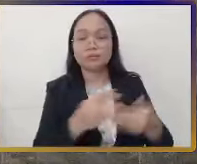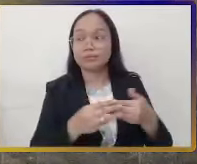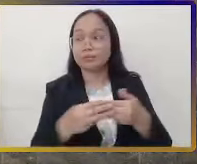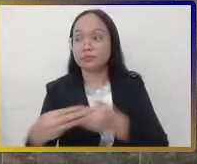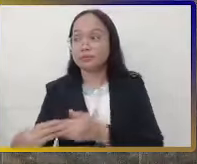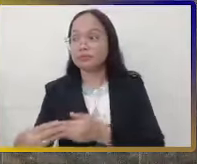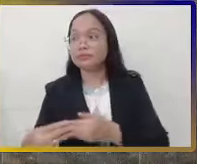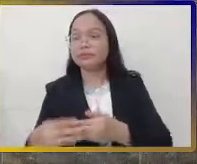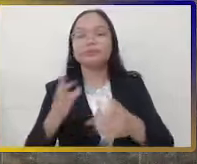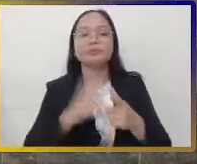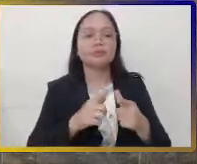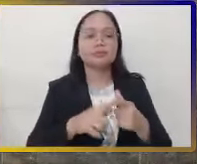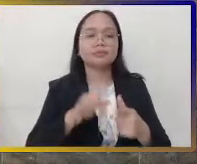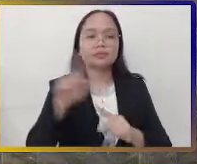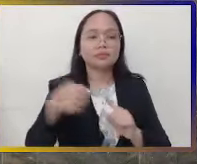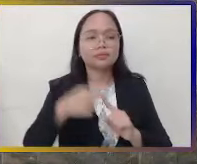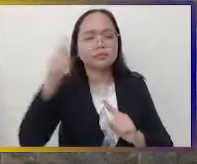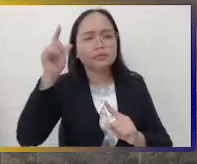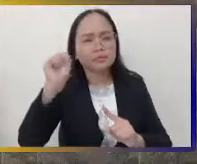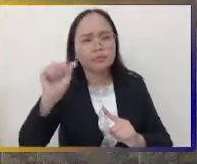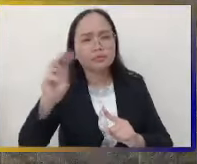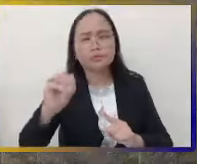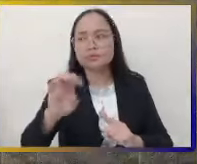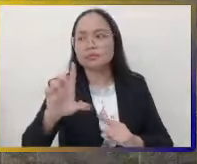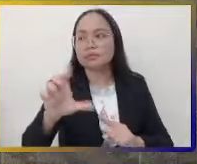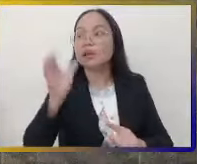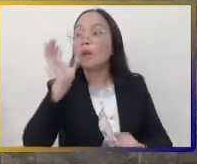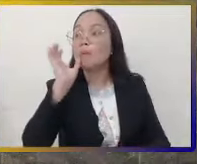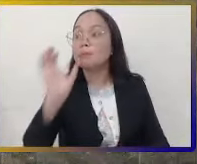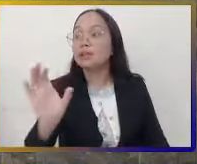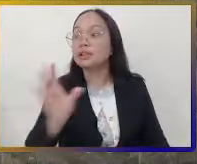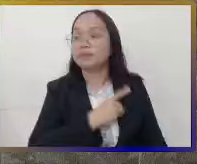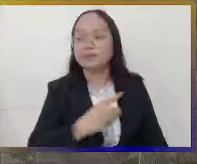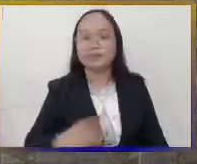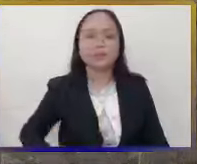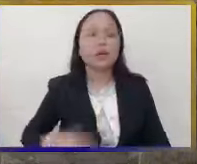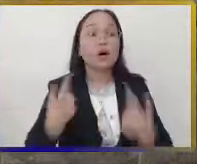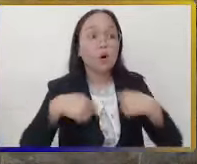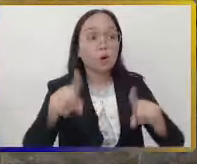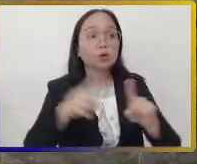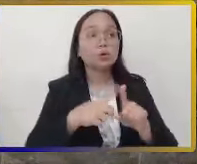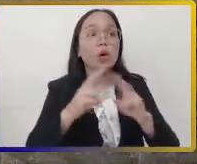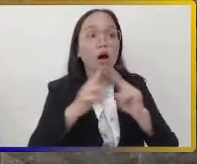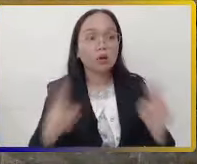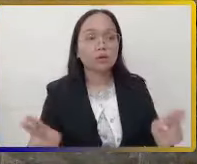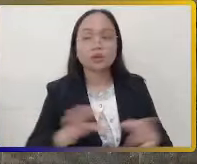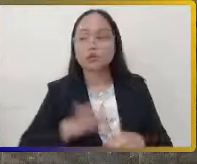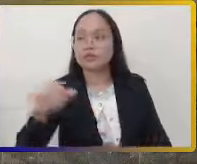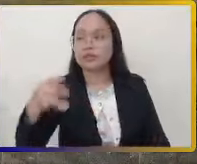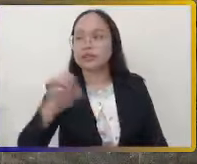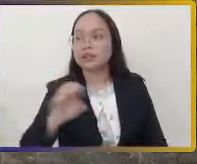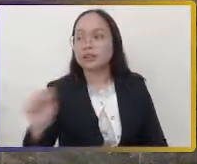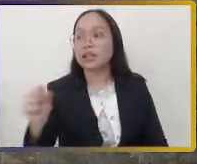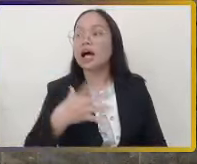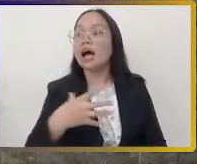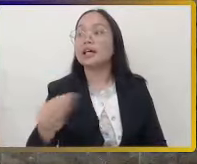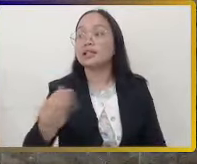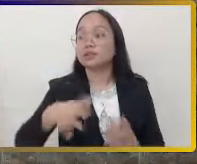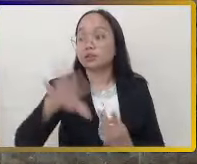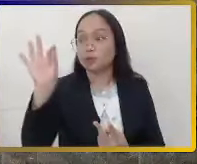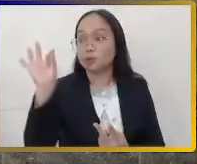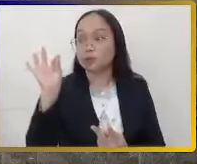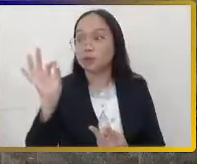Nung inutusan ng Panginoon si Samuel, ang sabi niya, puntahan mo yung house of Jesse at pumili ka sa